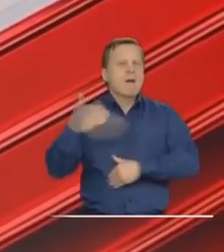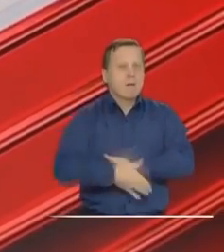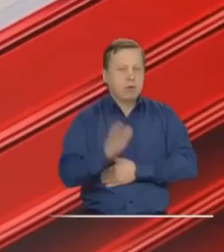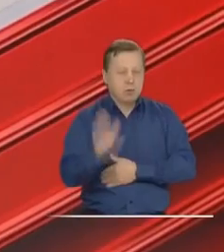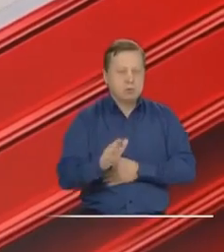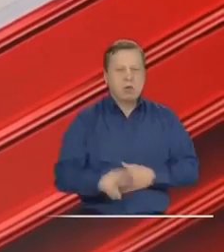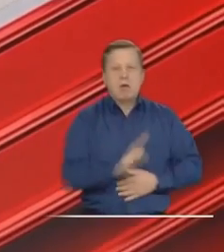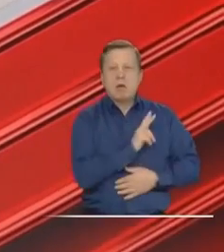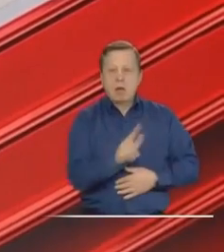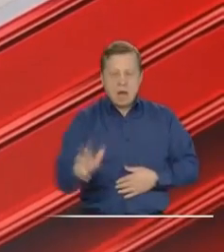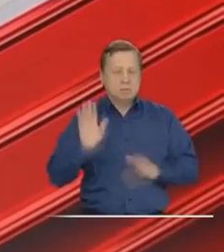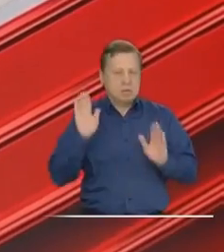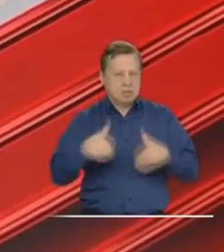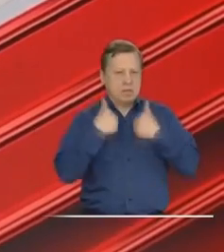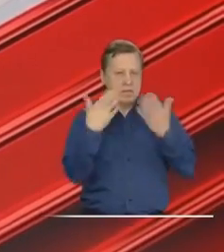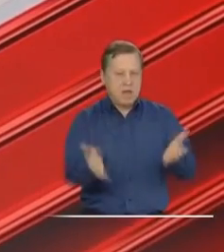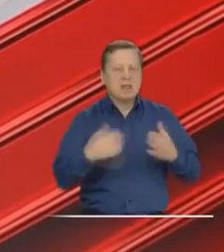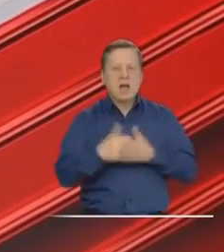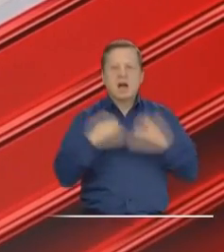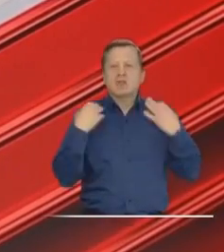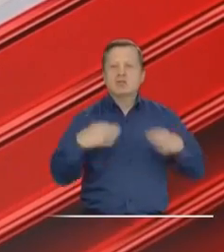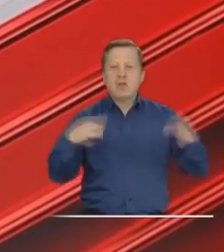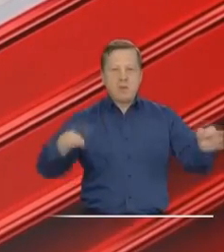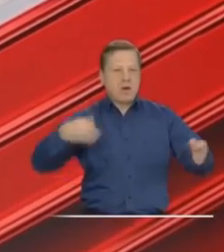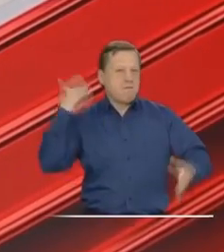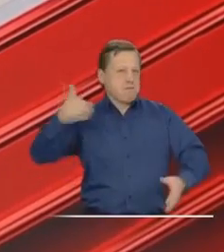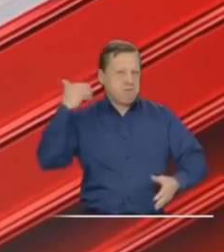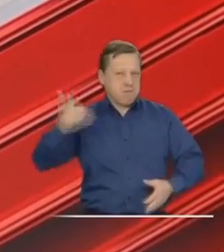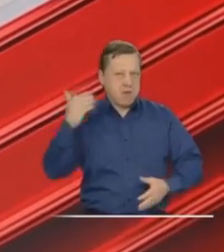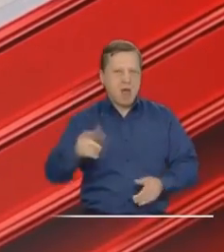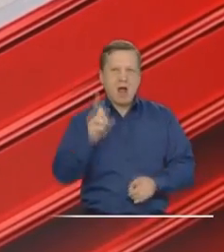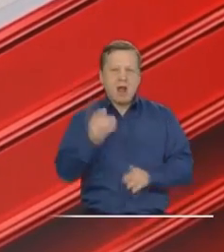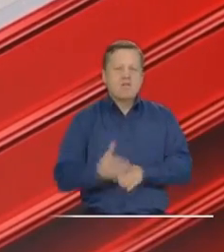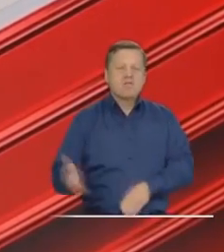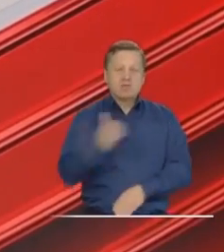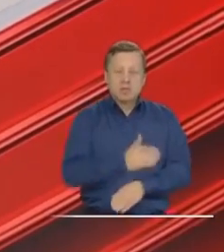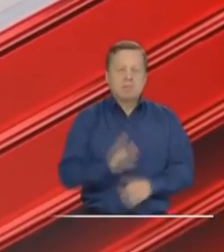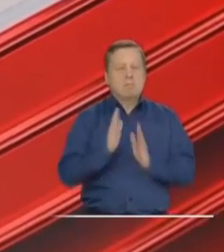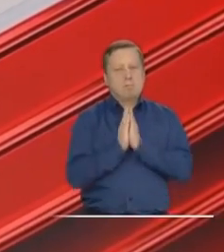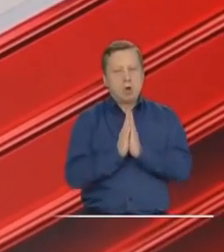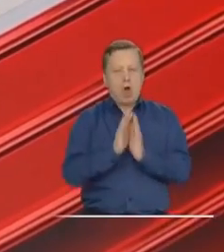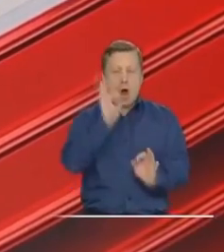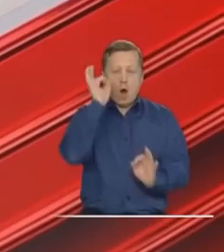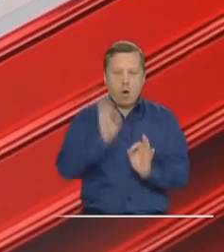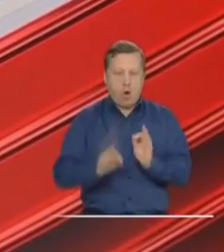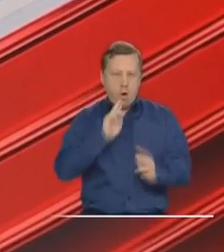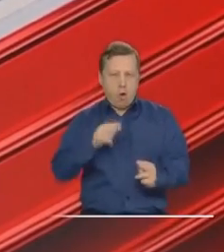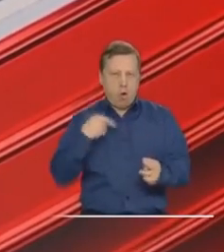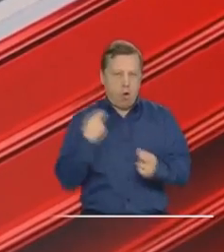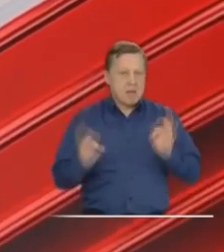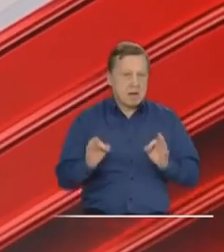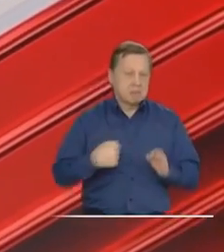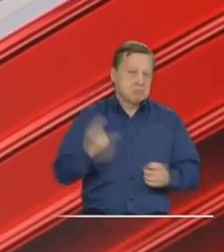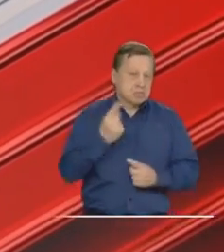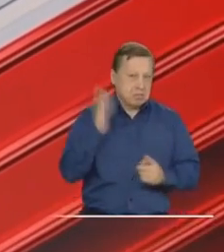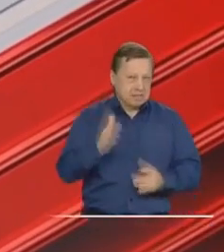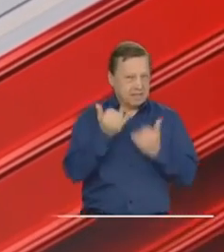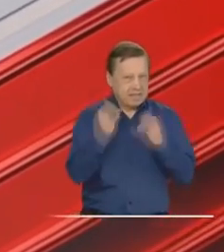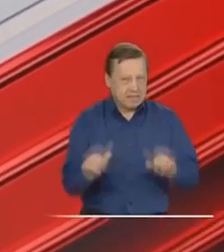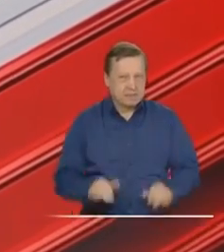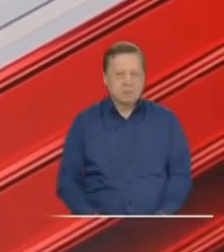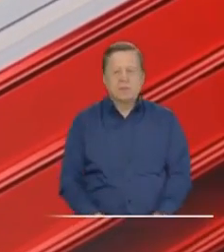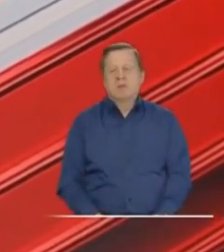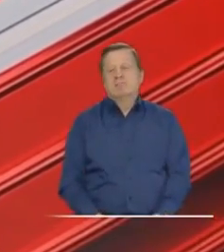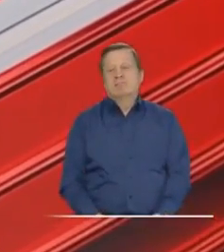państwa otrzyma również minuty na swobodną wypowiedź wcześniej jednak bardzo proszę o konkretne odpowiedzi na konkretne pytania upływający czas